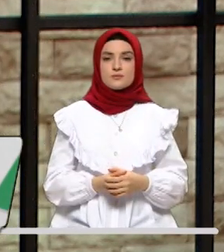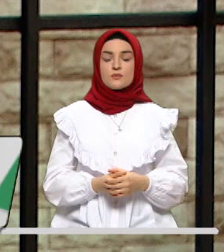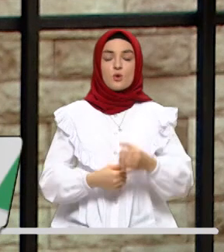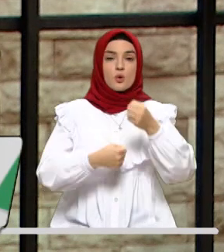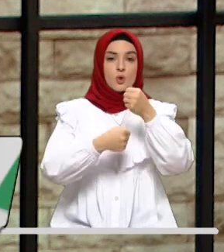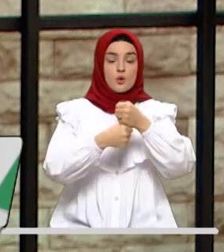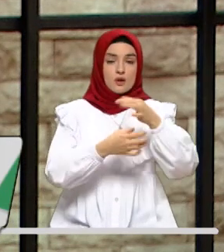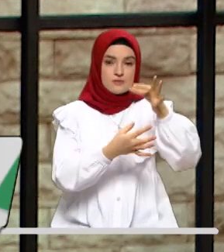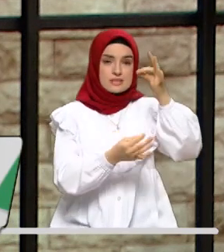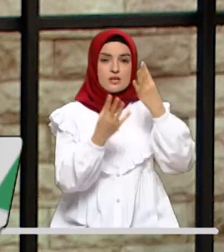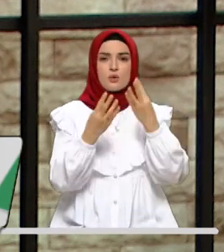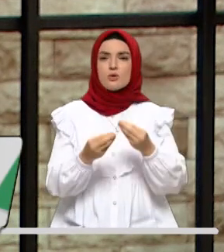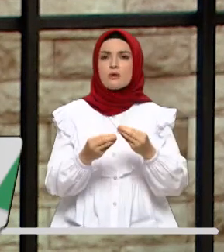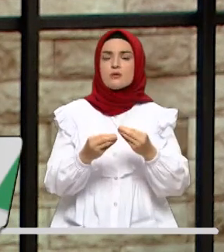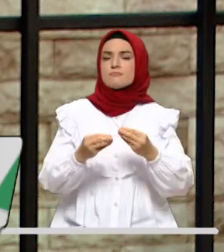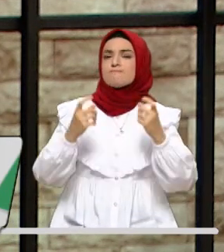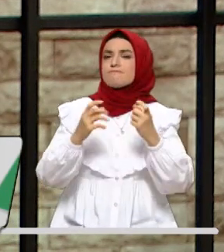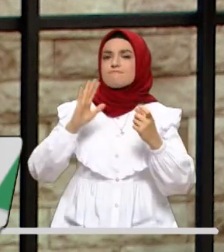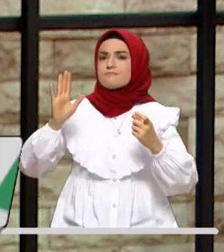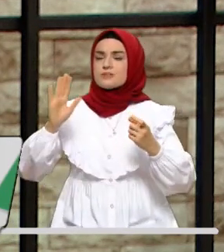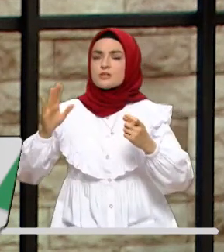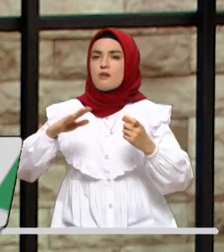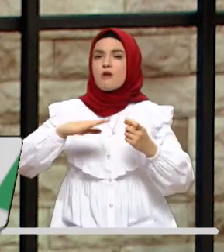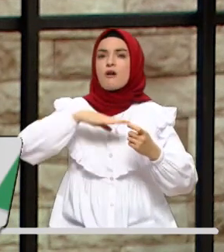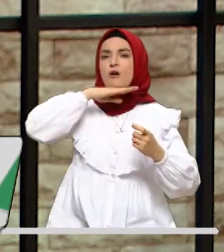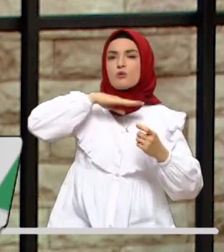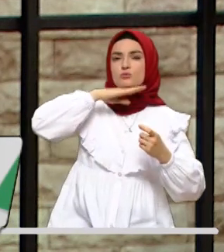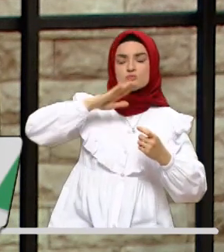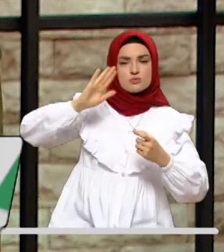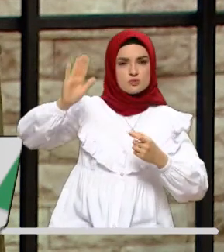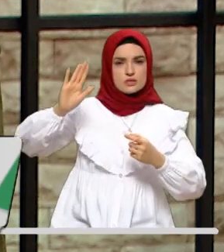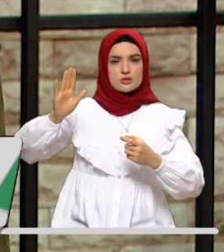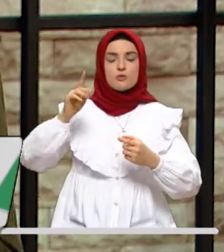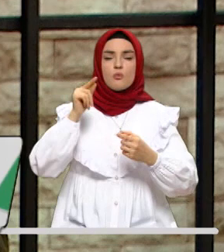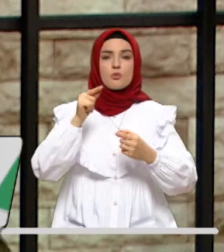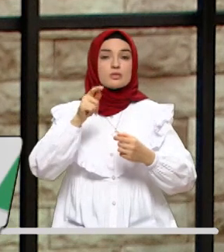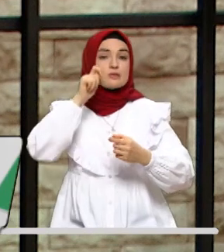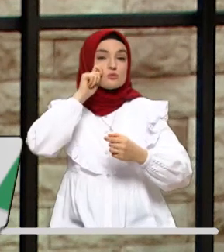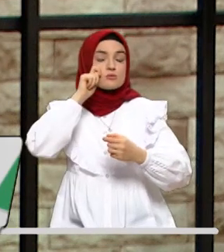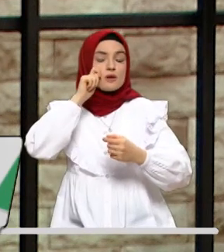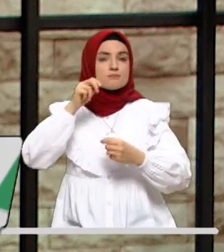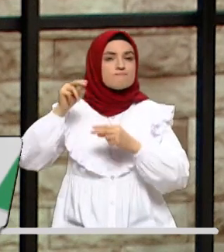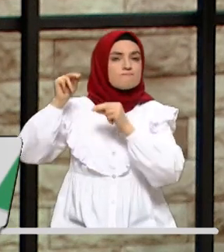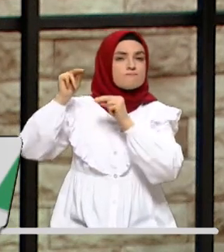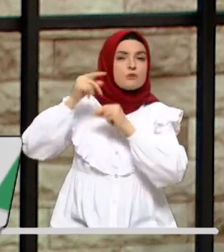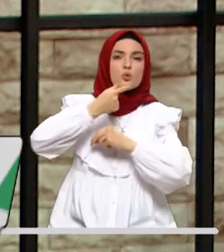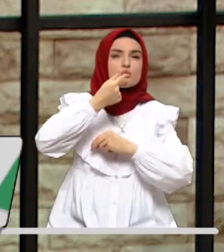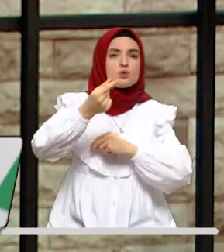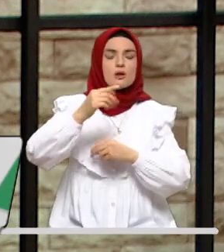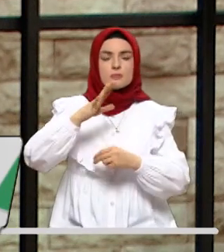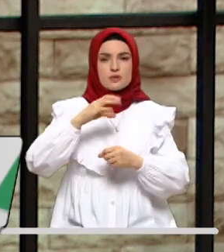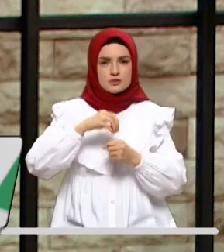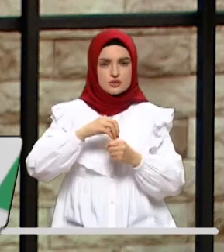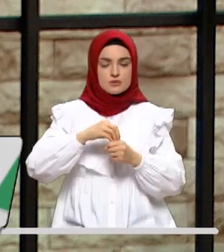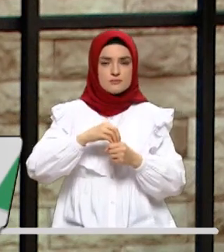görevlisi olarak nereye gidiyor? Avrupa'ya gidiyor. Neden Avrupa'ya gidiyor? Oradaki Müslümanları uyandırmak için gidiyor Mehmet Akif, Hintli